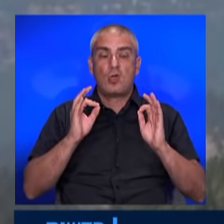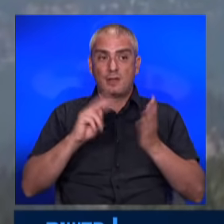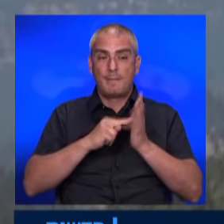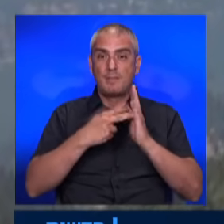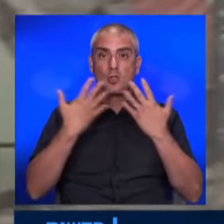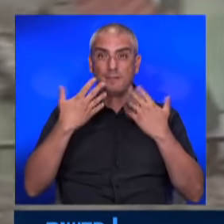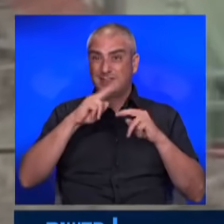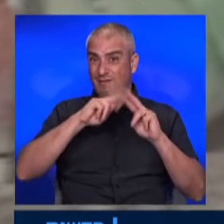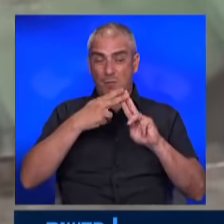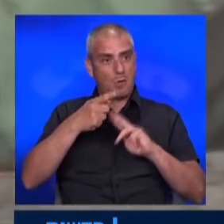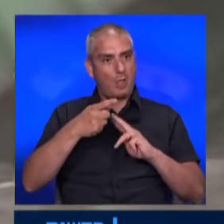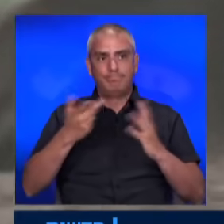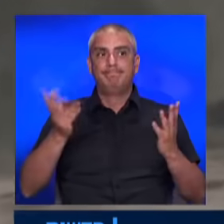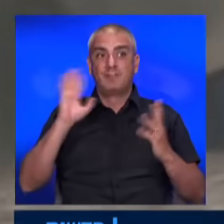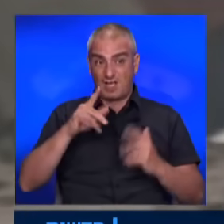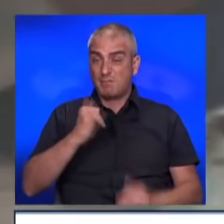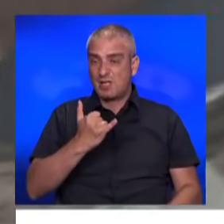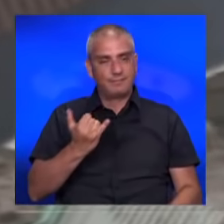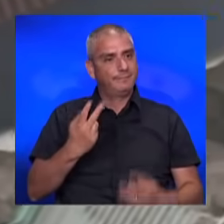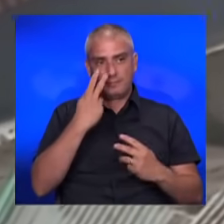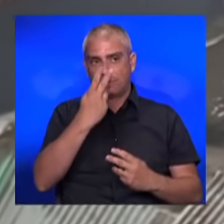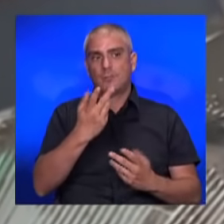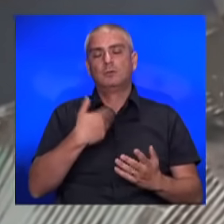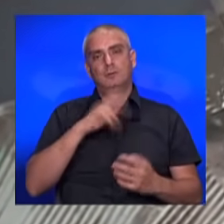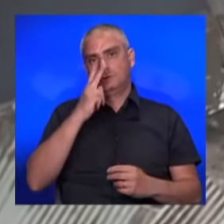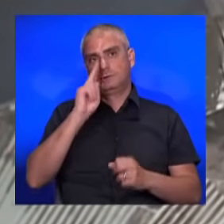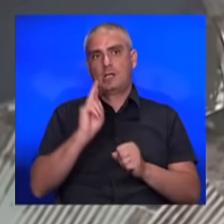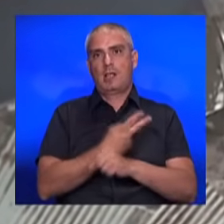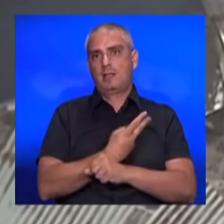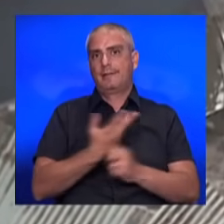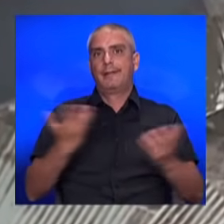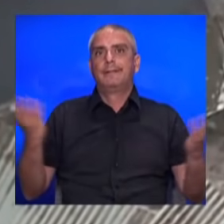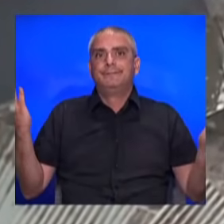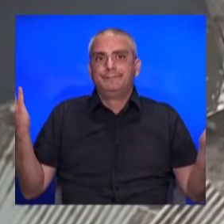האקלים העולמית, וגם אם כן, אל המראות האלה, פשוט נצטרך להתרגל.